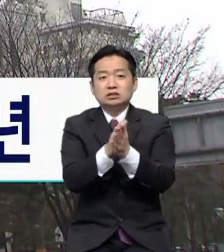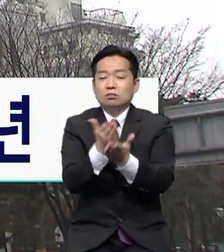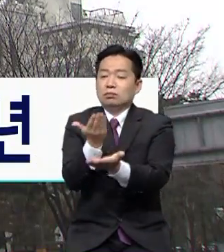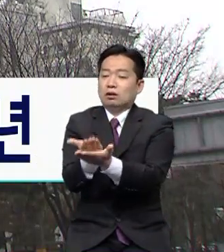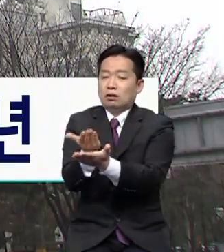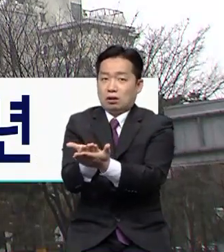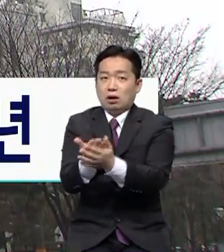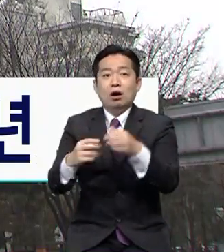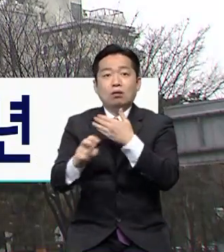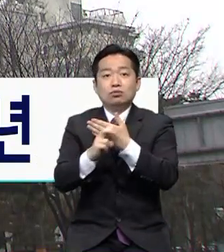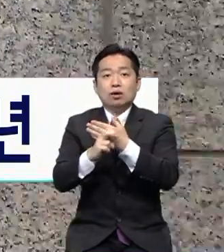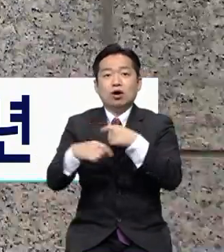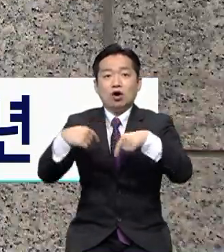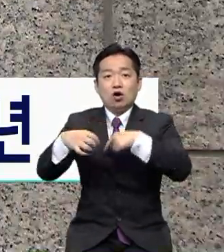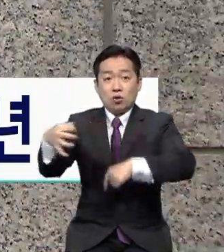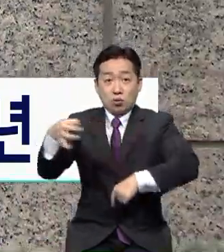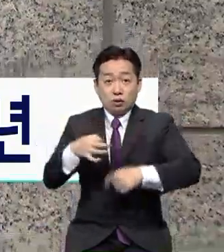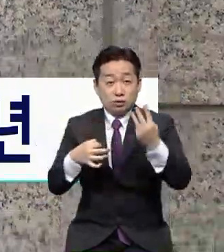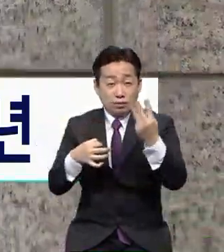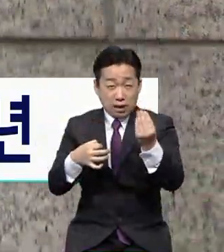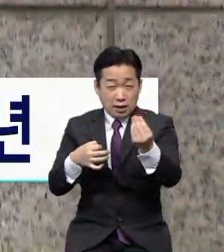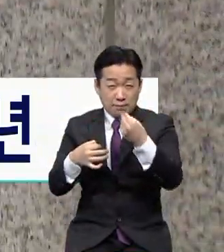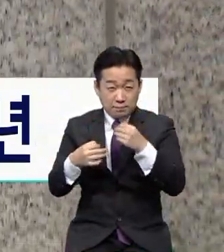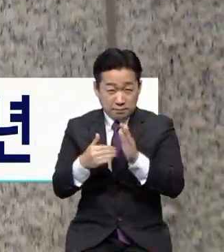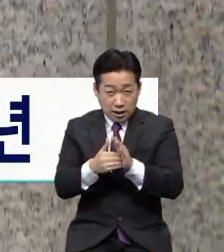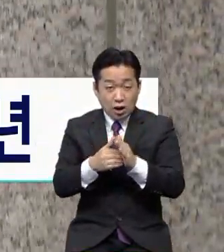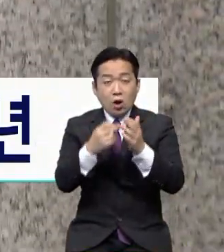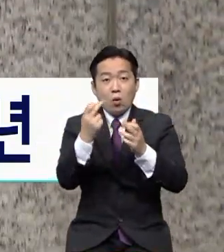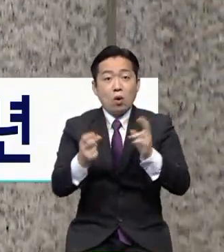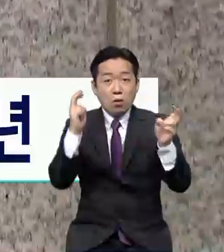요구해 불법 정치 자금 3천만 원을 받았고